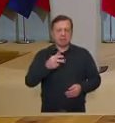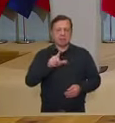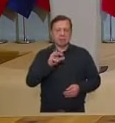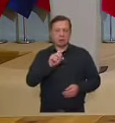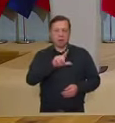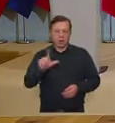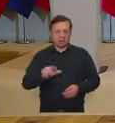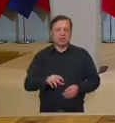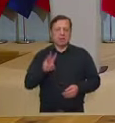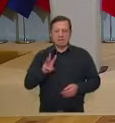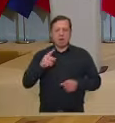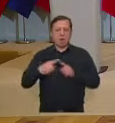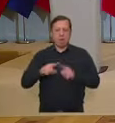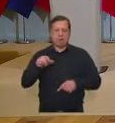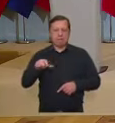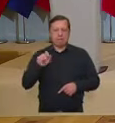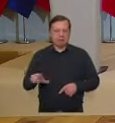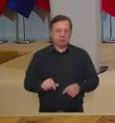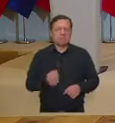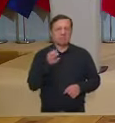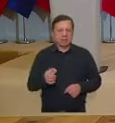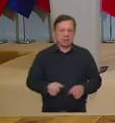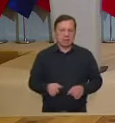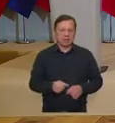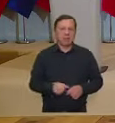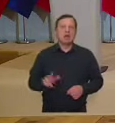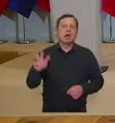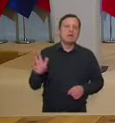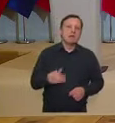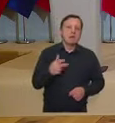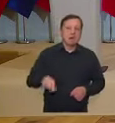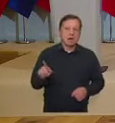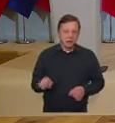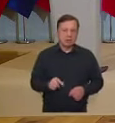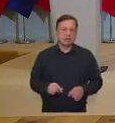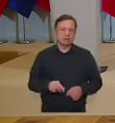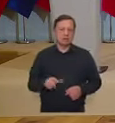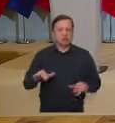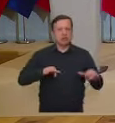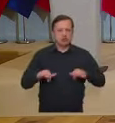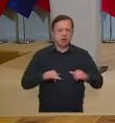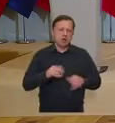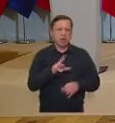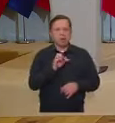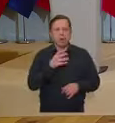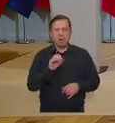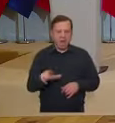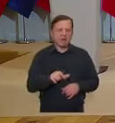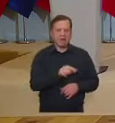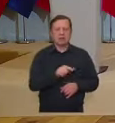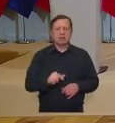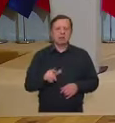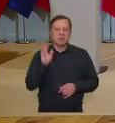portal wpolityce.pl. Kiedy Państwa zdaniem i posiłkując się dostępnymi rządowymi modelami można oszacować